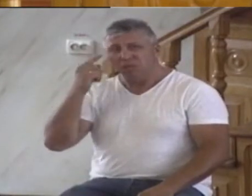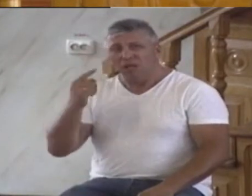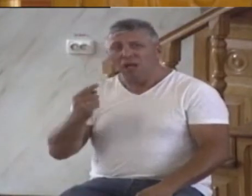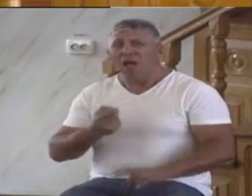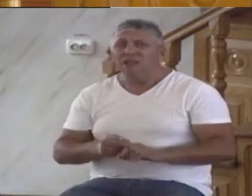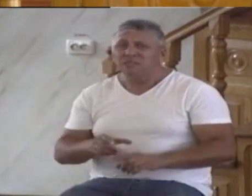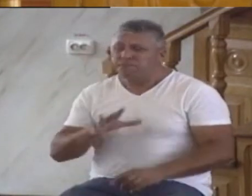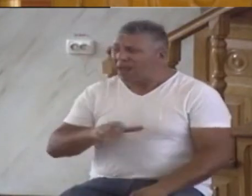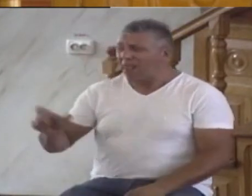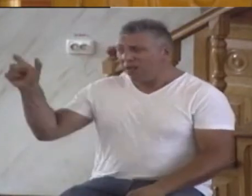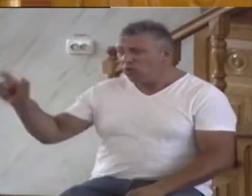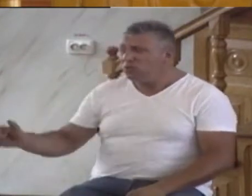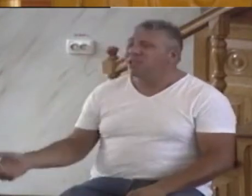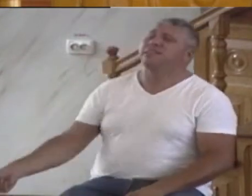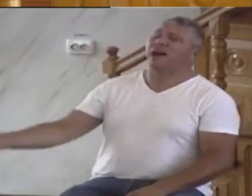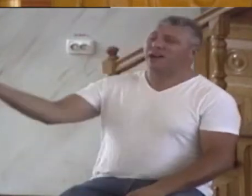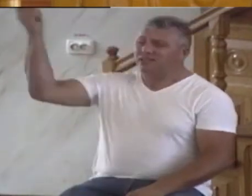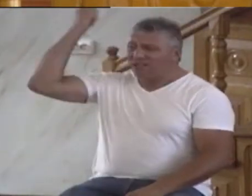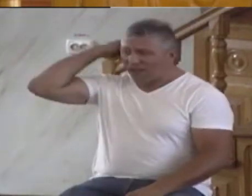нет.